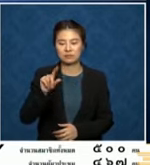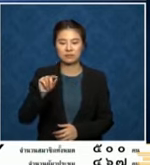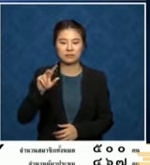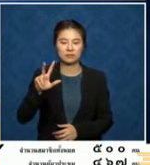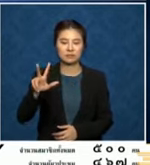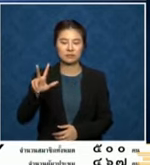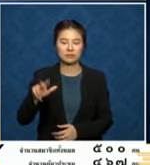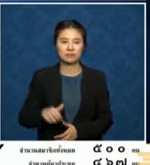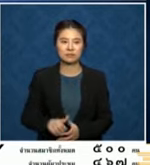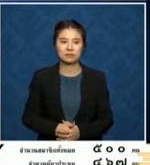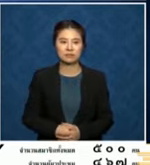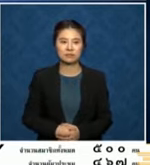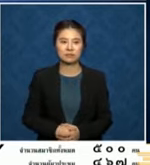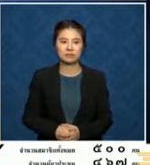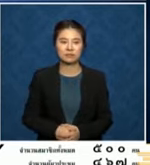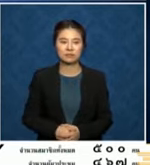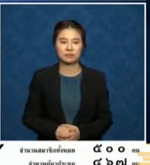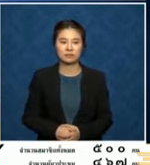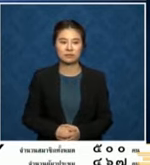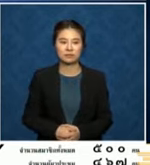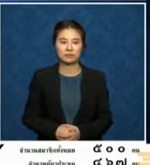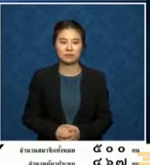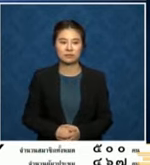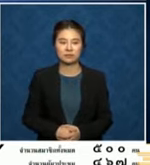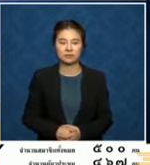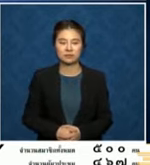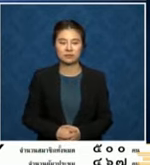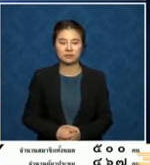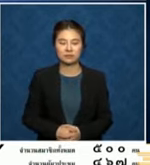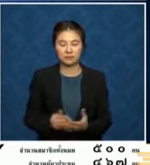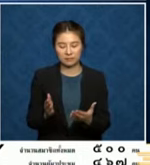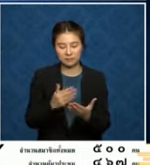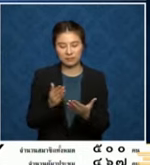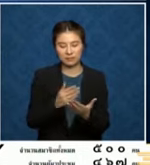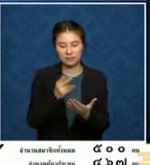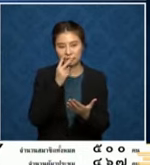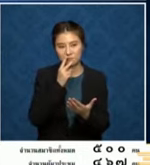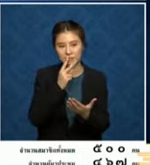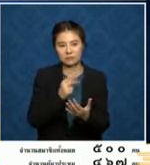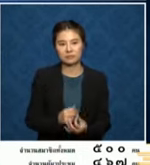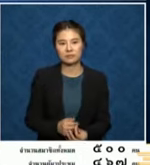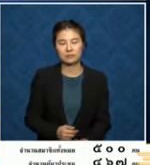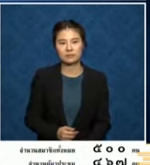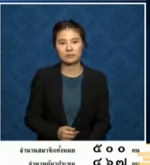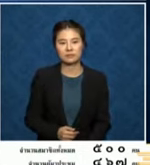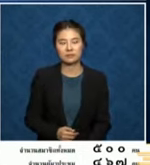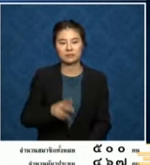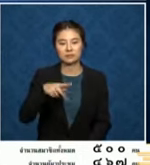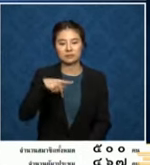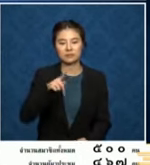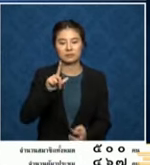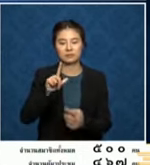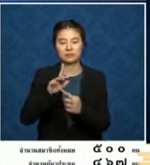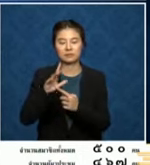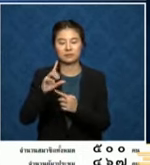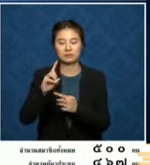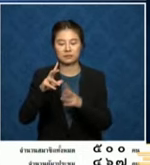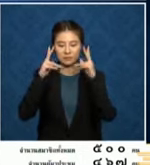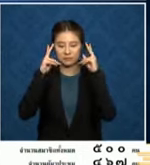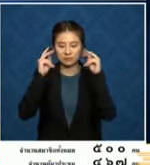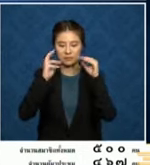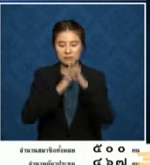23นะครับลองเลื่อนมาดูก่อนนะสำนักปลัดสำนักนายกรัฐมนตรีตอบหนังสือผ